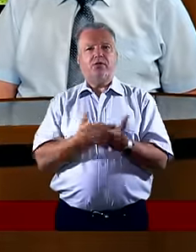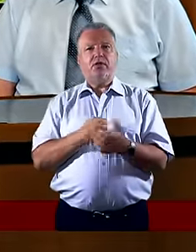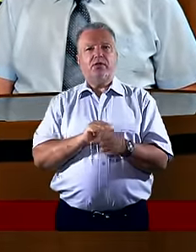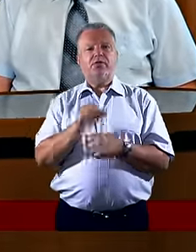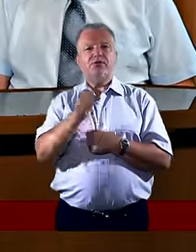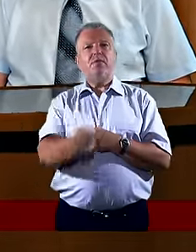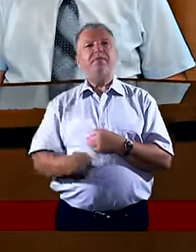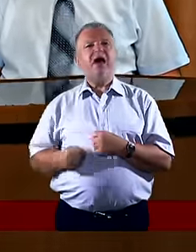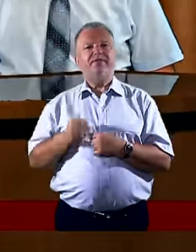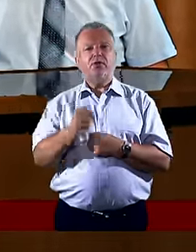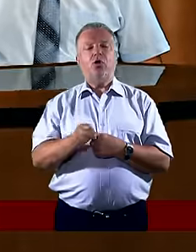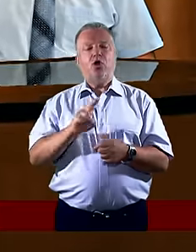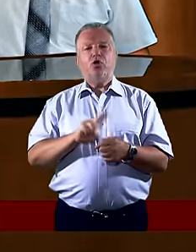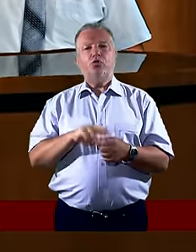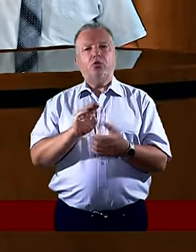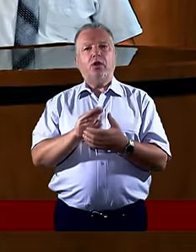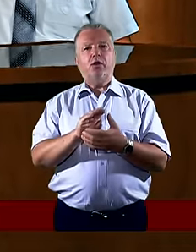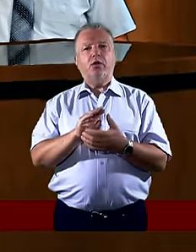apostoł Paweł, który